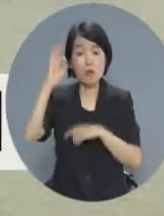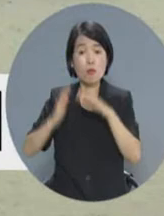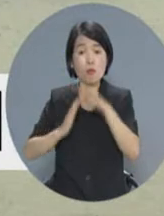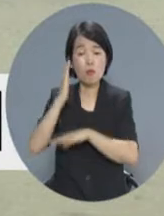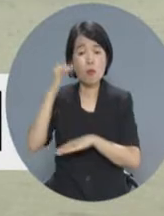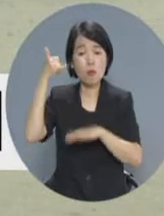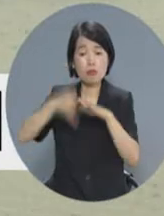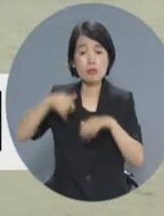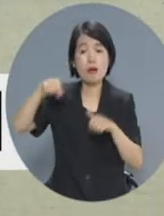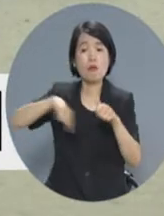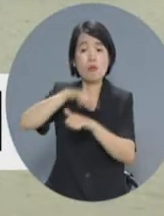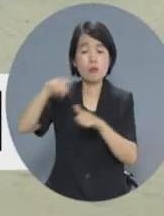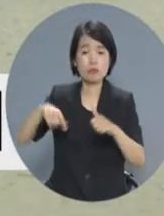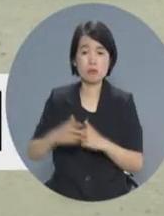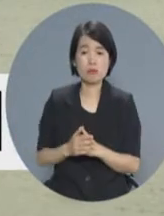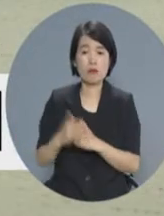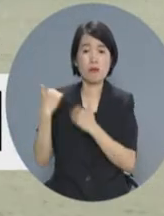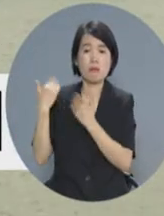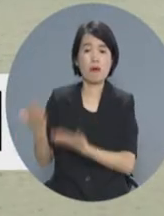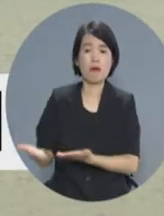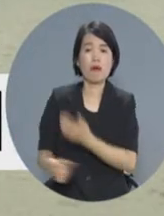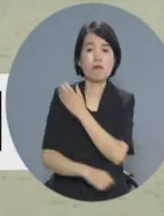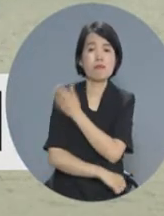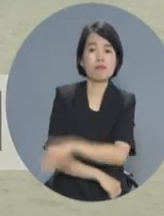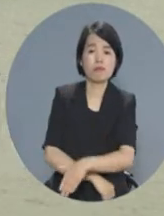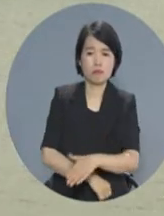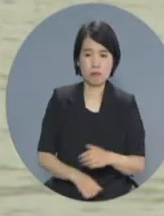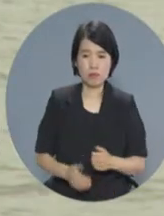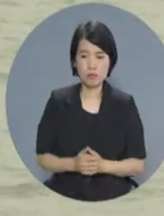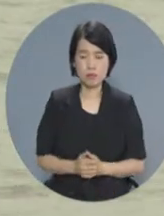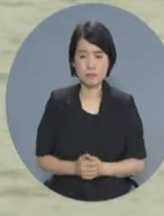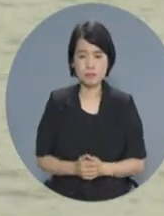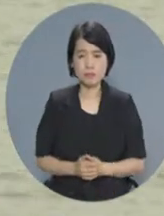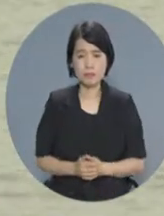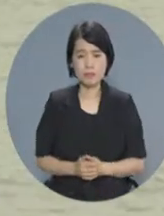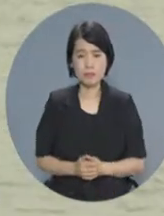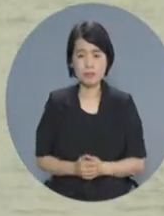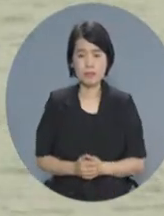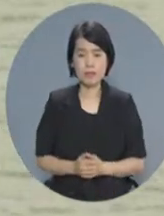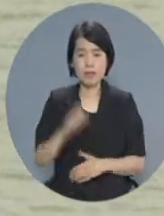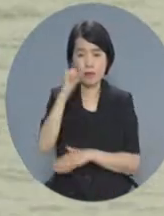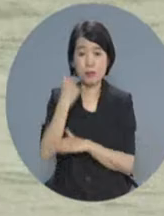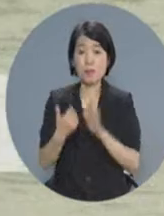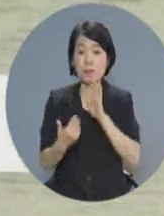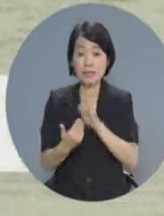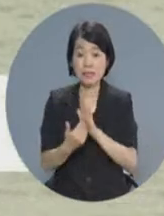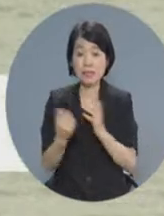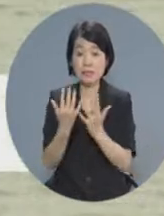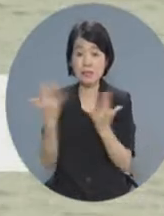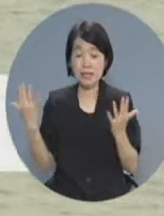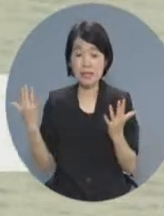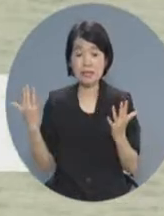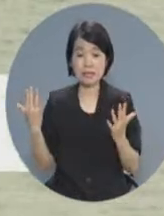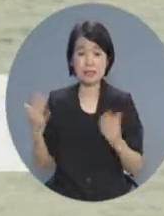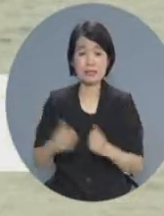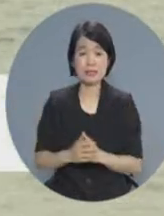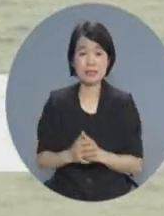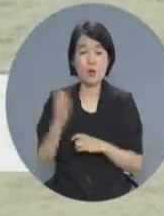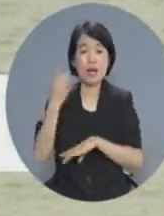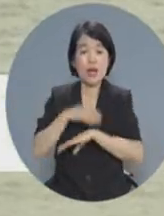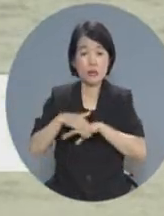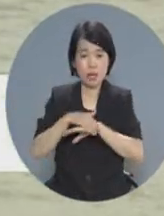공사 현장은 사실상 방치되고 있었던 셈입니다. 오탁 방지막 부분은 저희가 어느 정도 지금